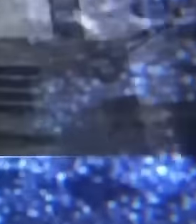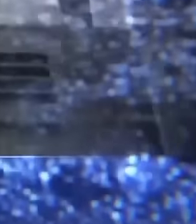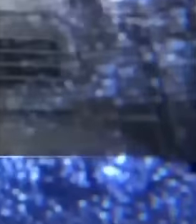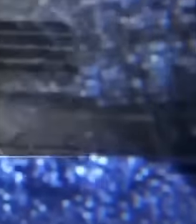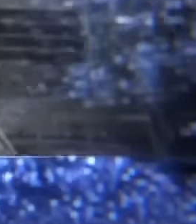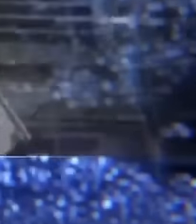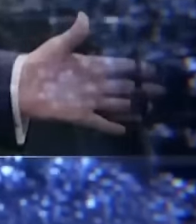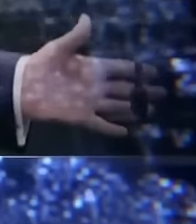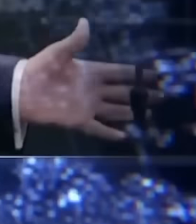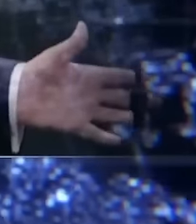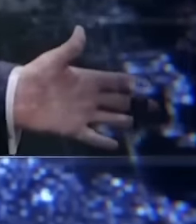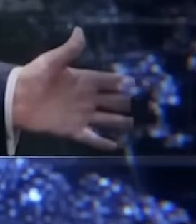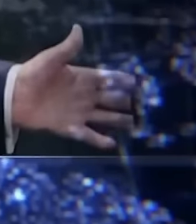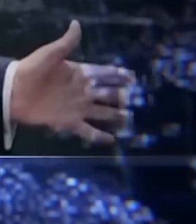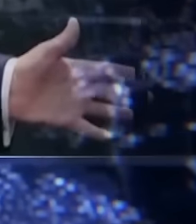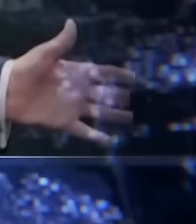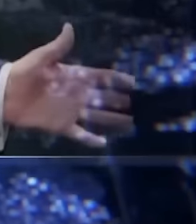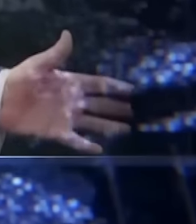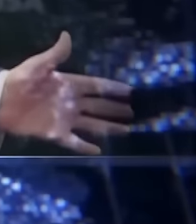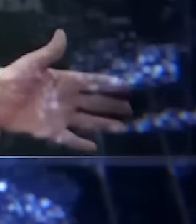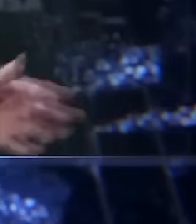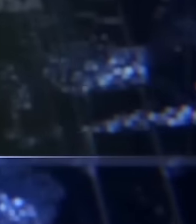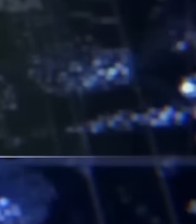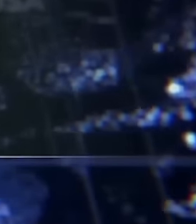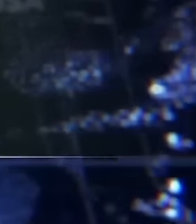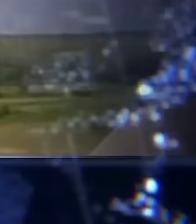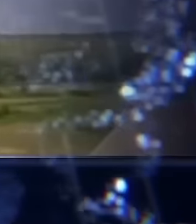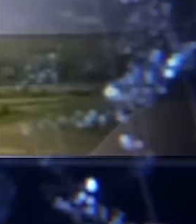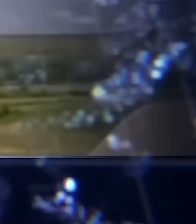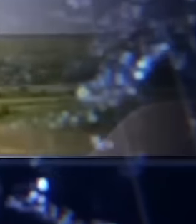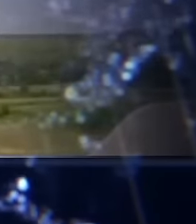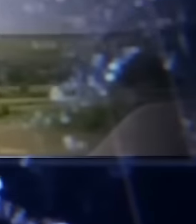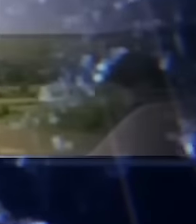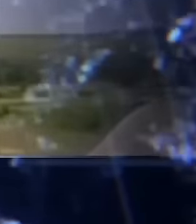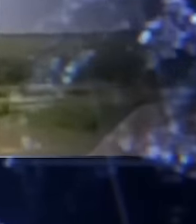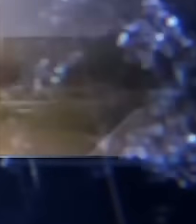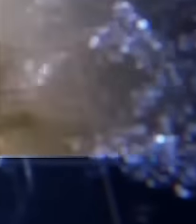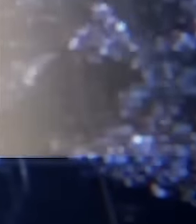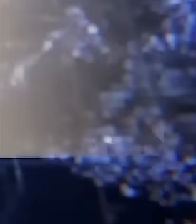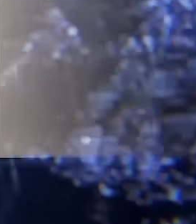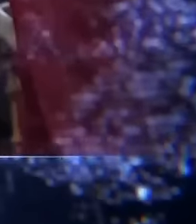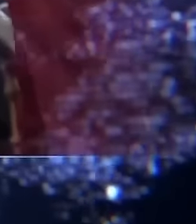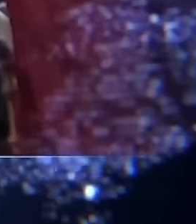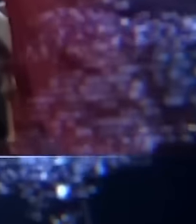presidentin Biden se në konfliktin në Ukrainë po e çon botën drejt luftës së tretë botërore.